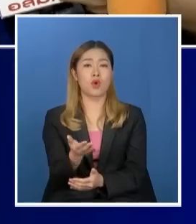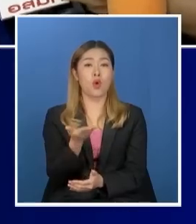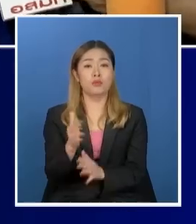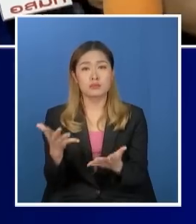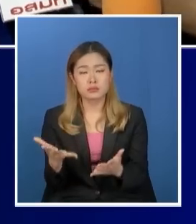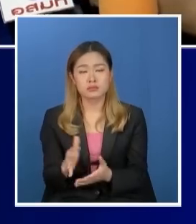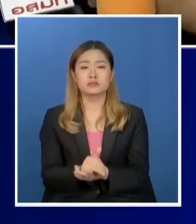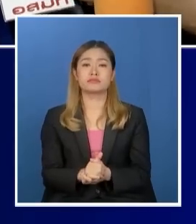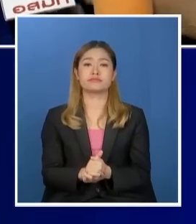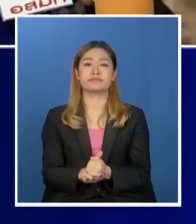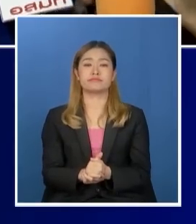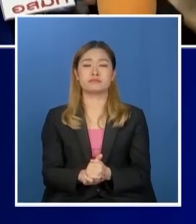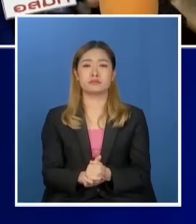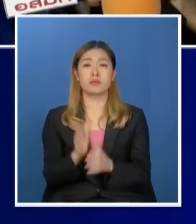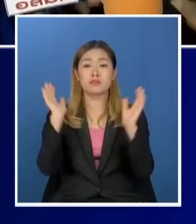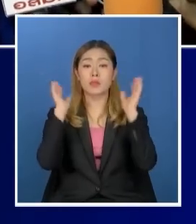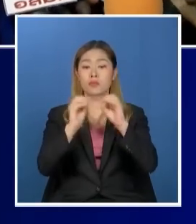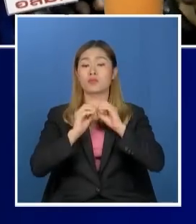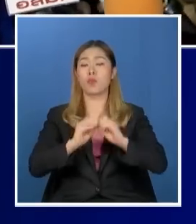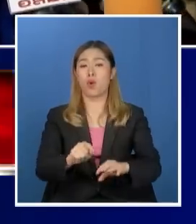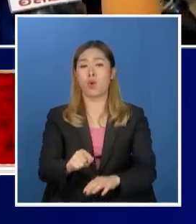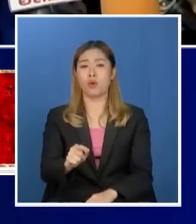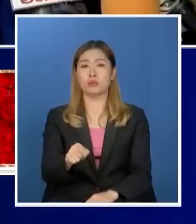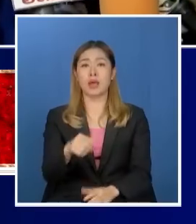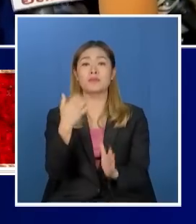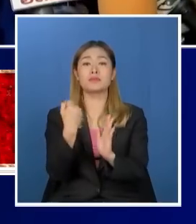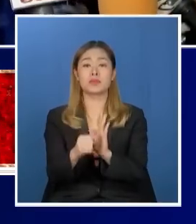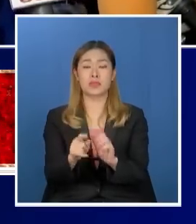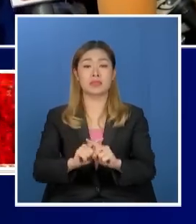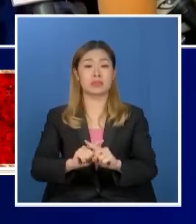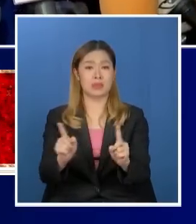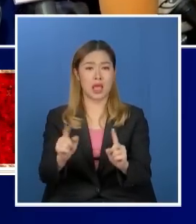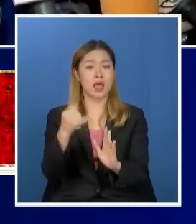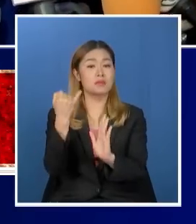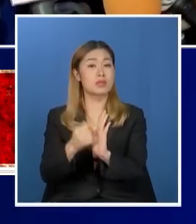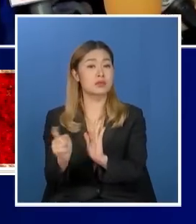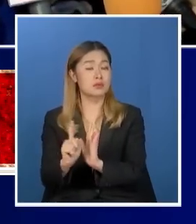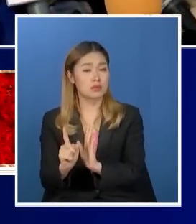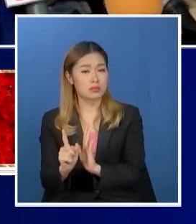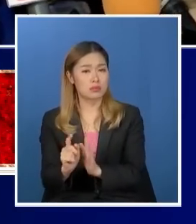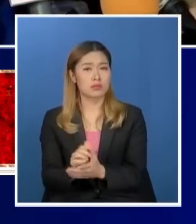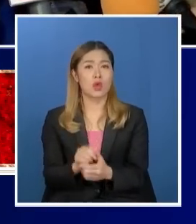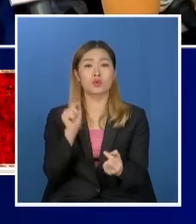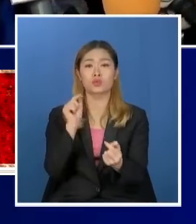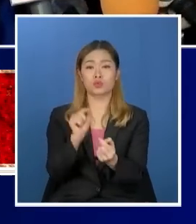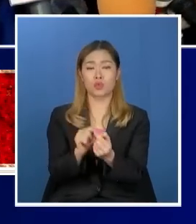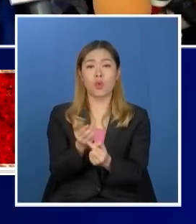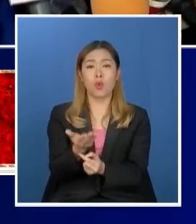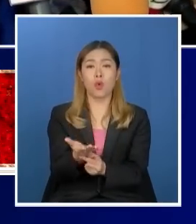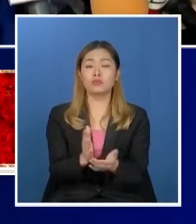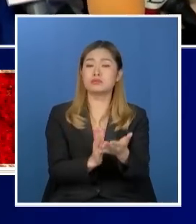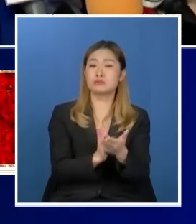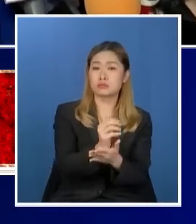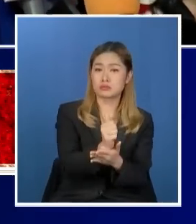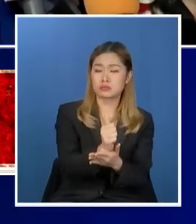ขออนุญาตคือเขาเรียกว่าเอาง่ายๆการโฆษณาหาเสียงแบบนี้ไม่ผิดแต่จะผิดหรือไม่ผิดเรื่องของการขออนุญาต